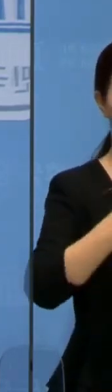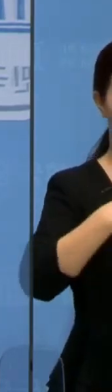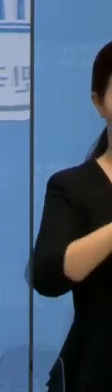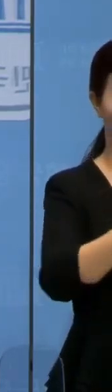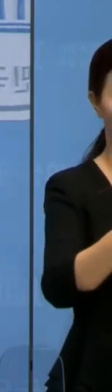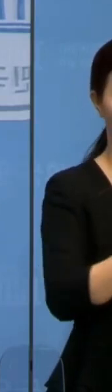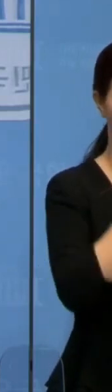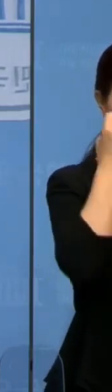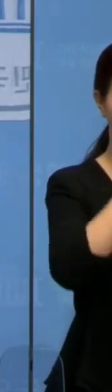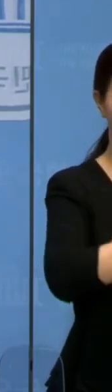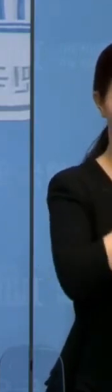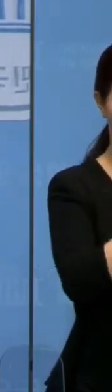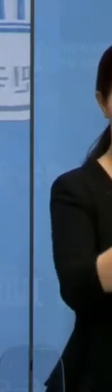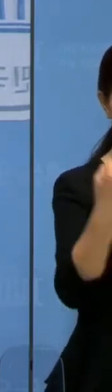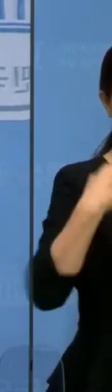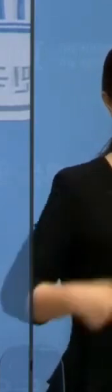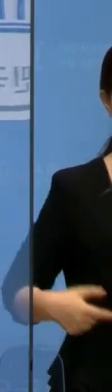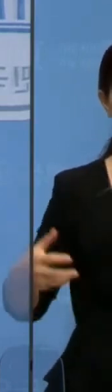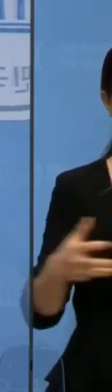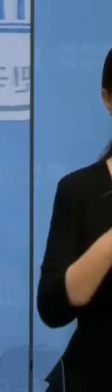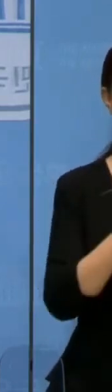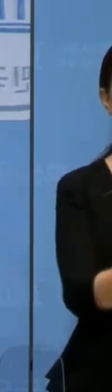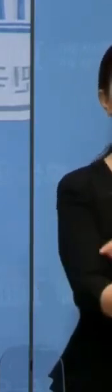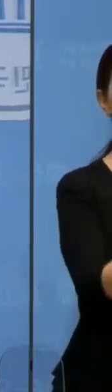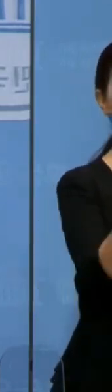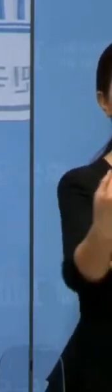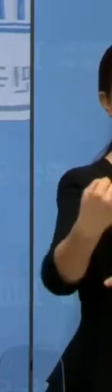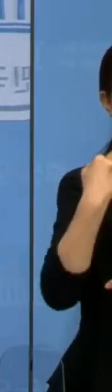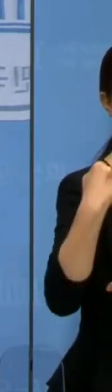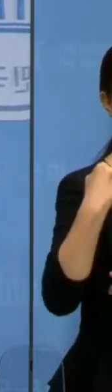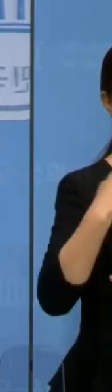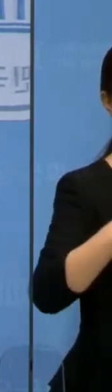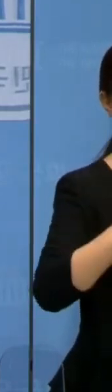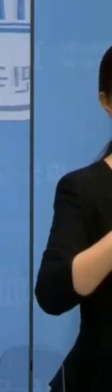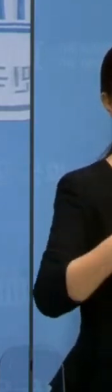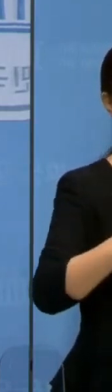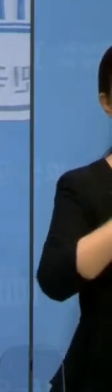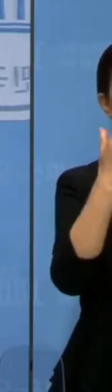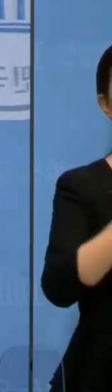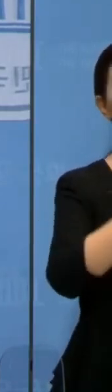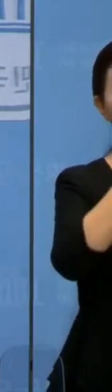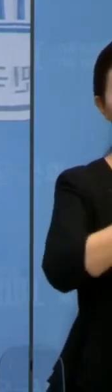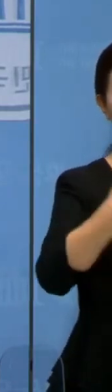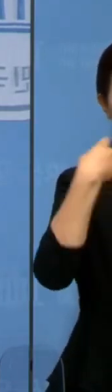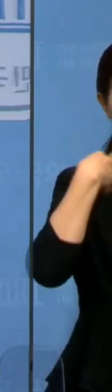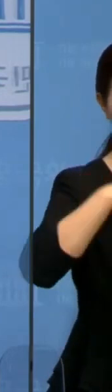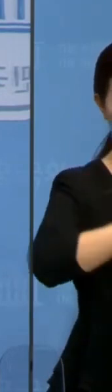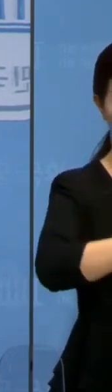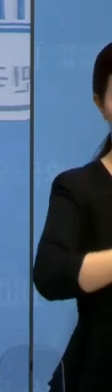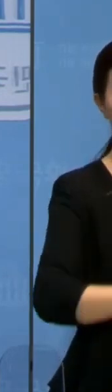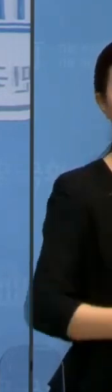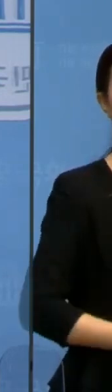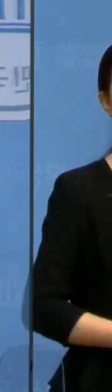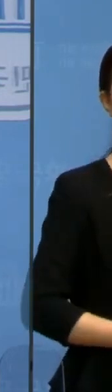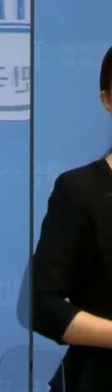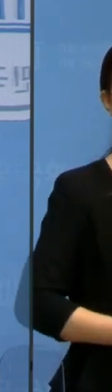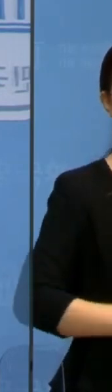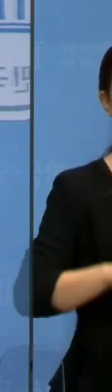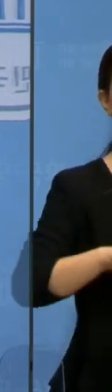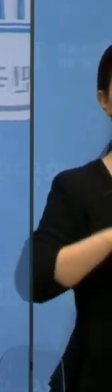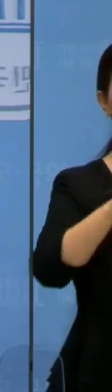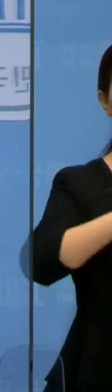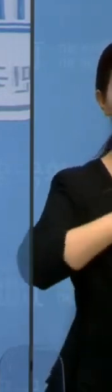단결, 승리의 에너지로 만들겠습니다. 이번 전당대회는 우리